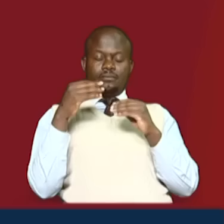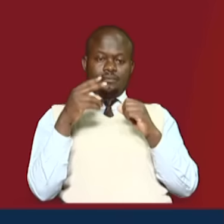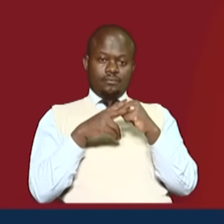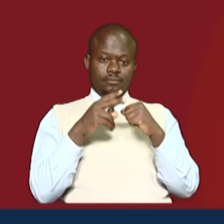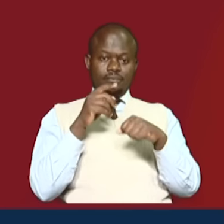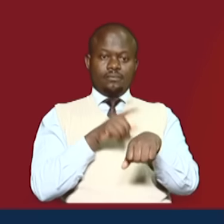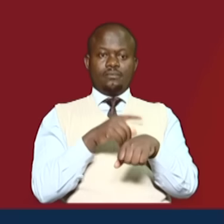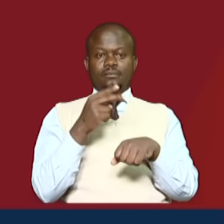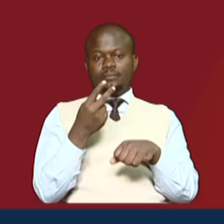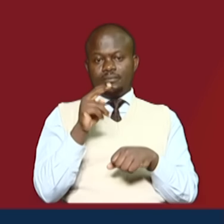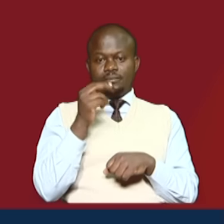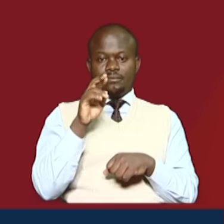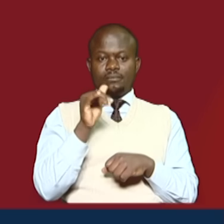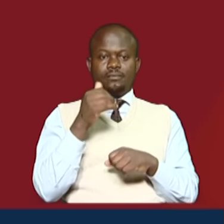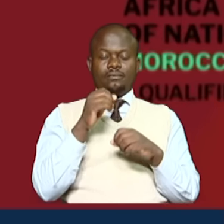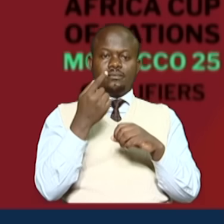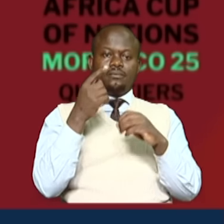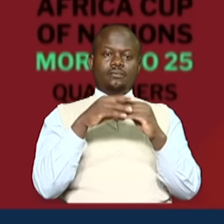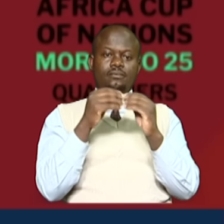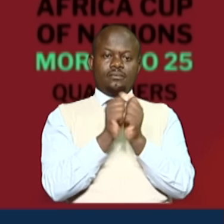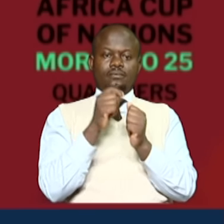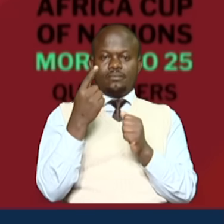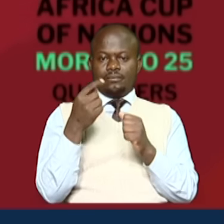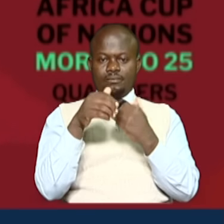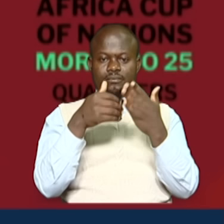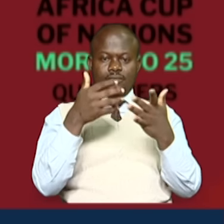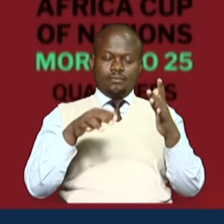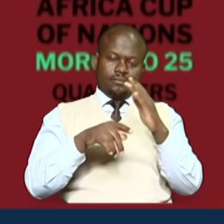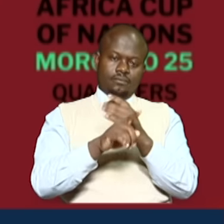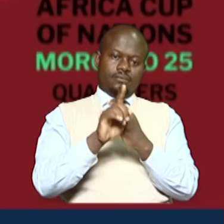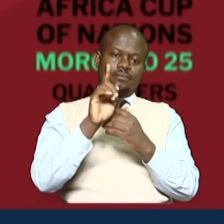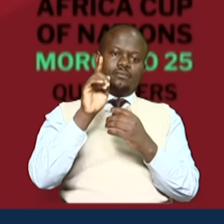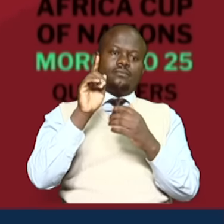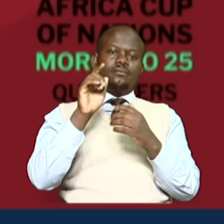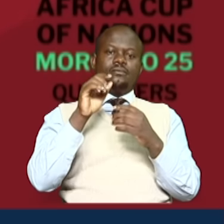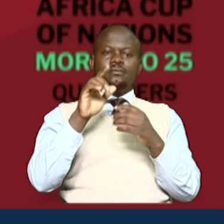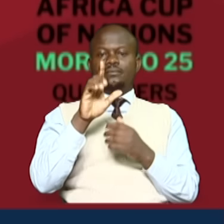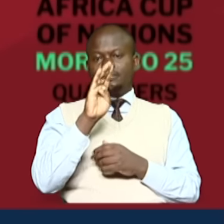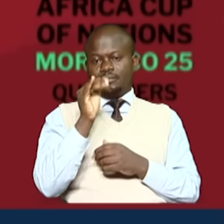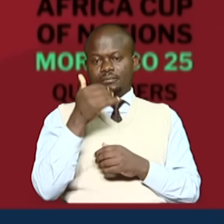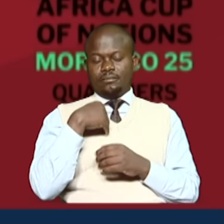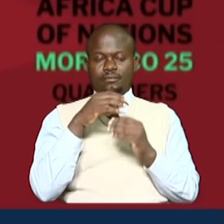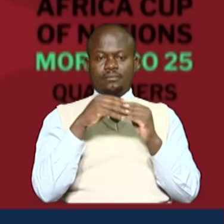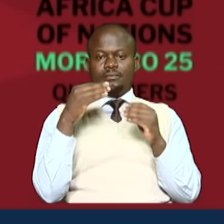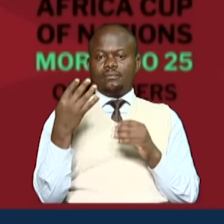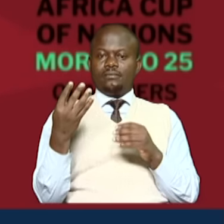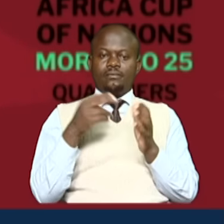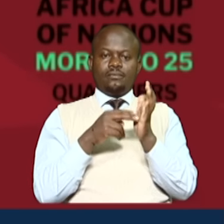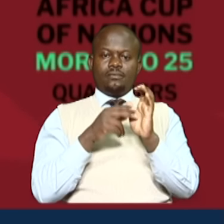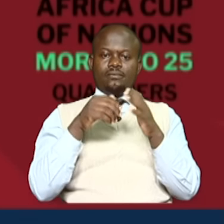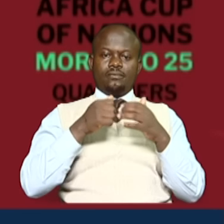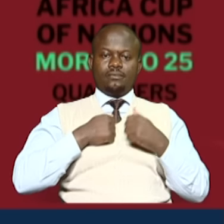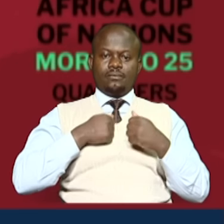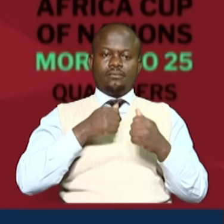kabiri. Nigeria iri ku mwanya wa mbere ifite amanota 11 yamaze kubona itike. Libya ifite amanota 4 muri iri tsinda, bivuze ko u